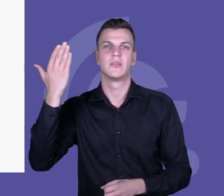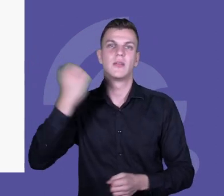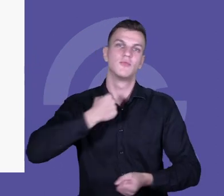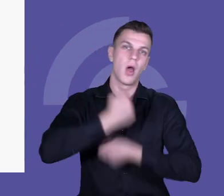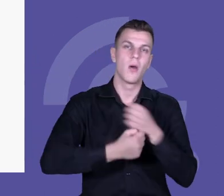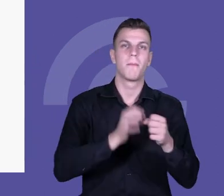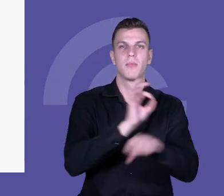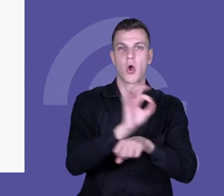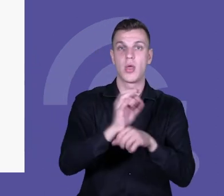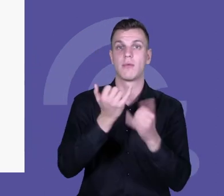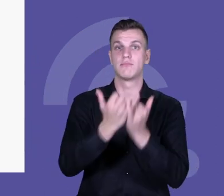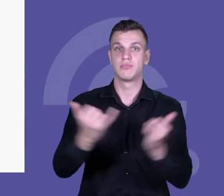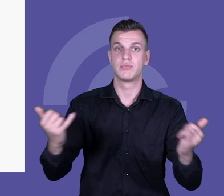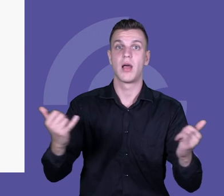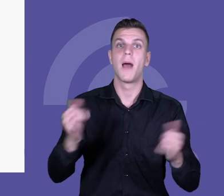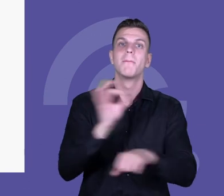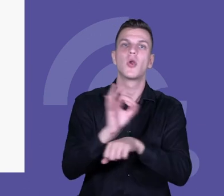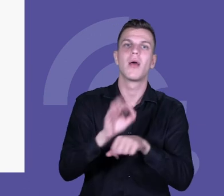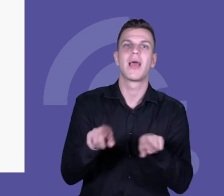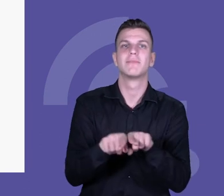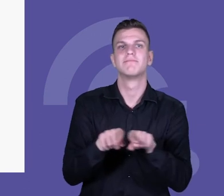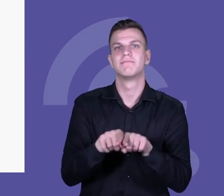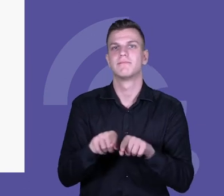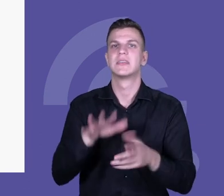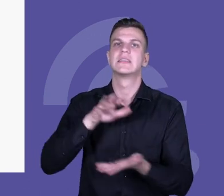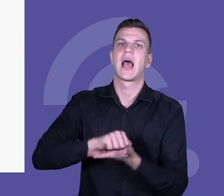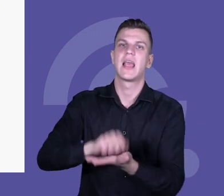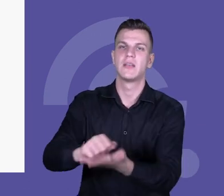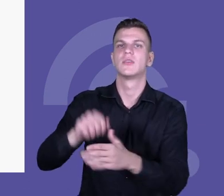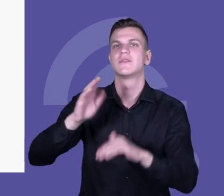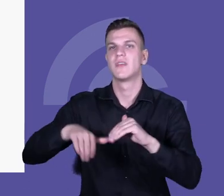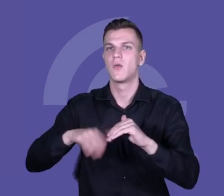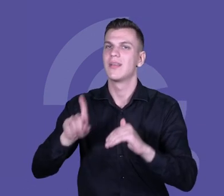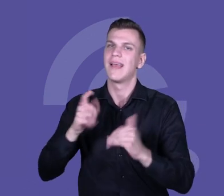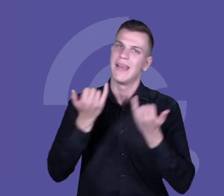projekty, które wychodzą poza codzienność pracy na lekcjach, na zajęciach przedmiotowych.